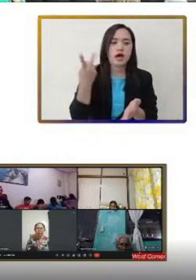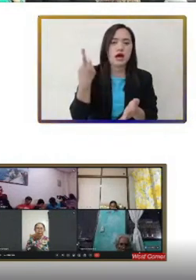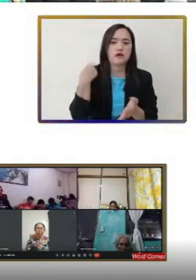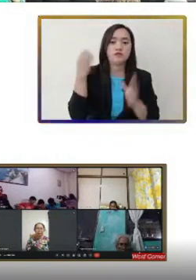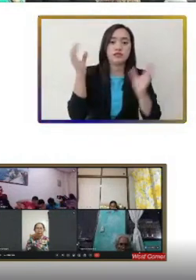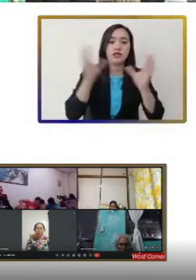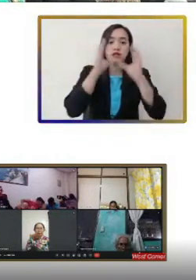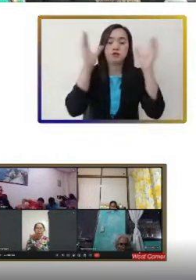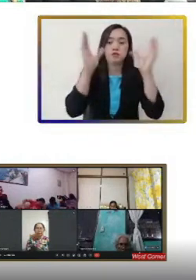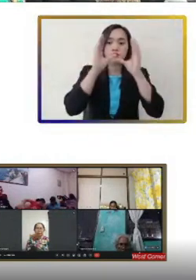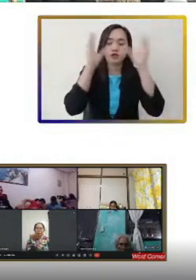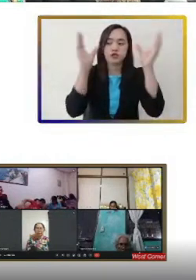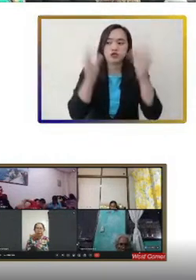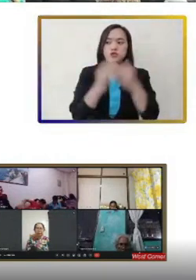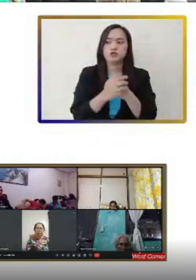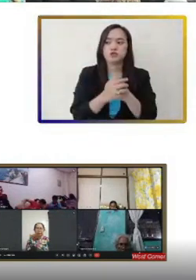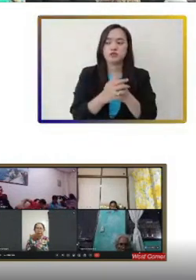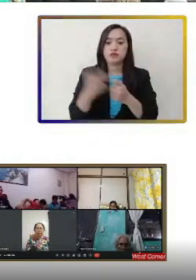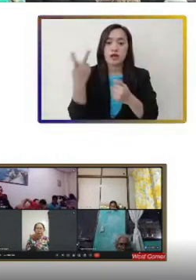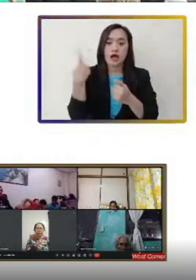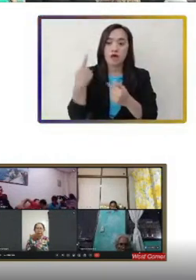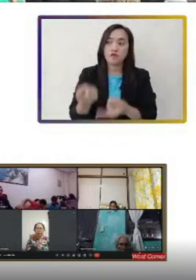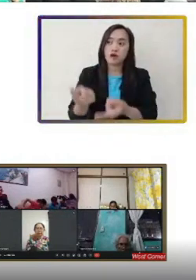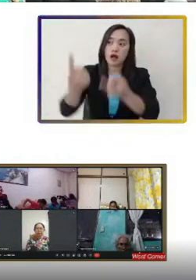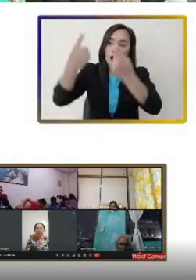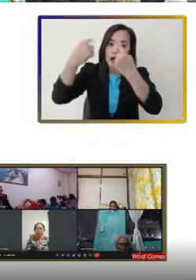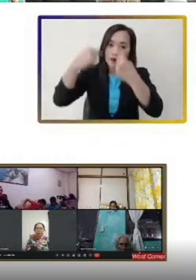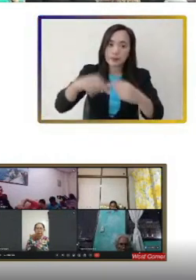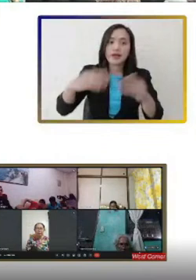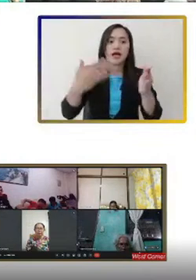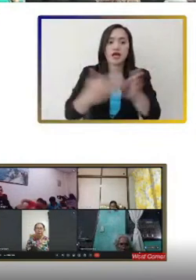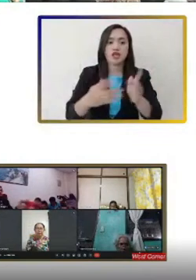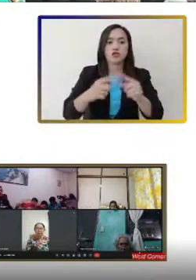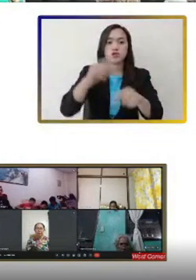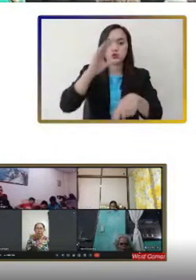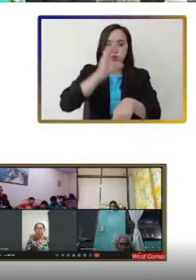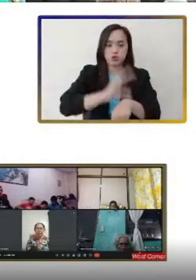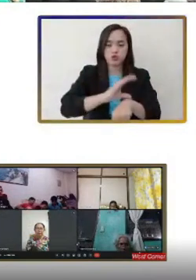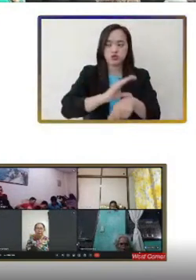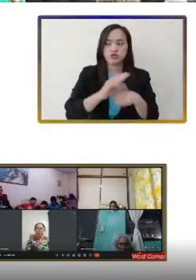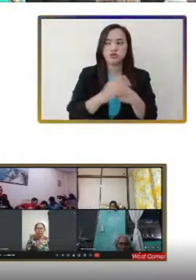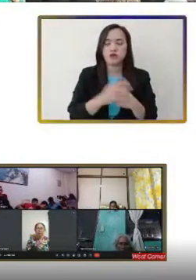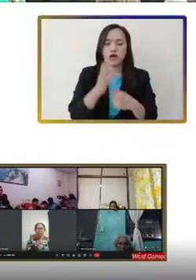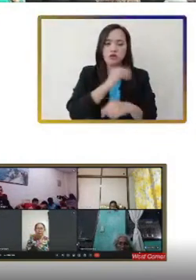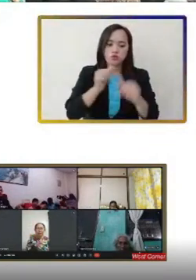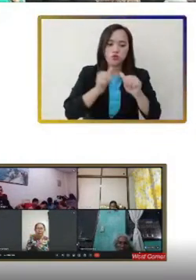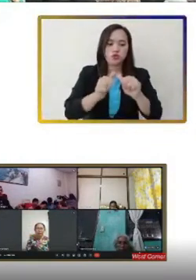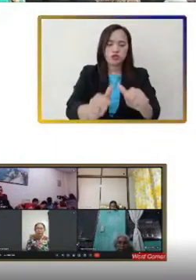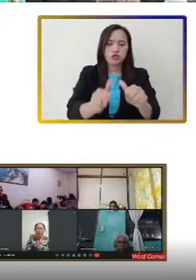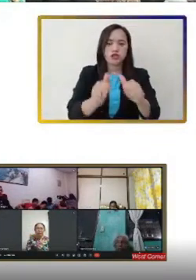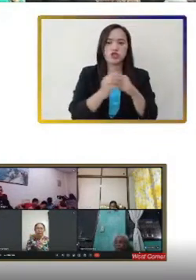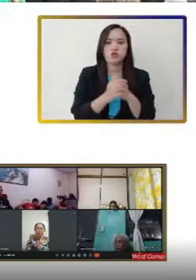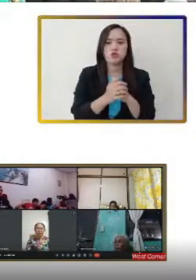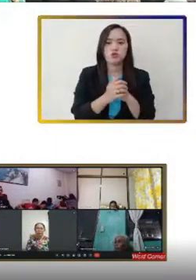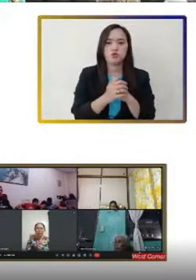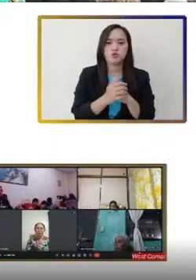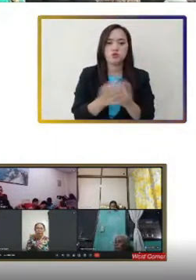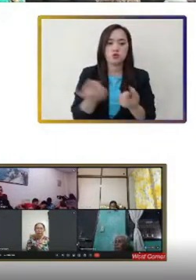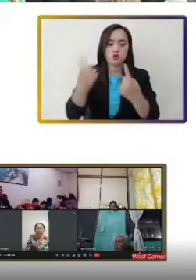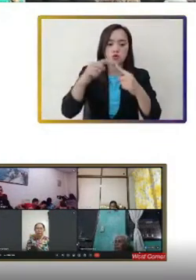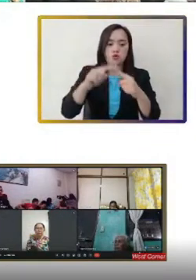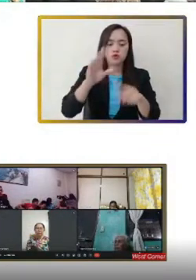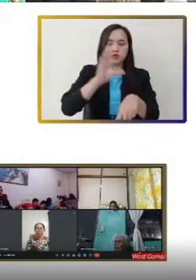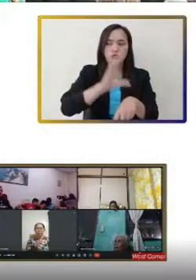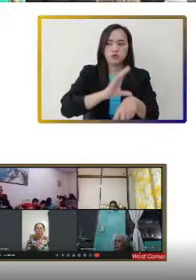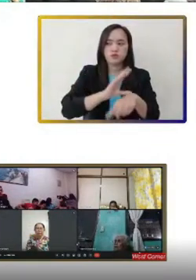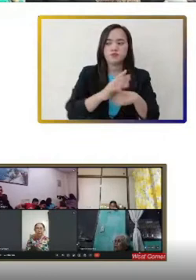pong nakakabalik at meron pong magandang nangyayari, mga kapatid, sa mga bumabalik. I really